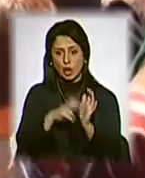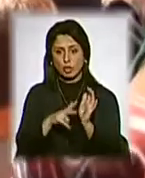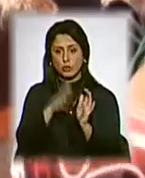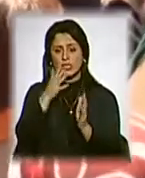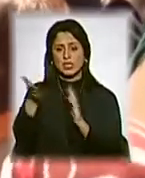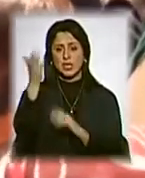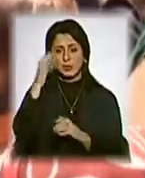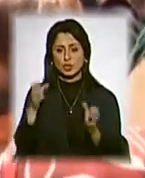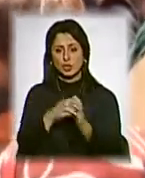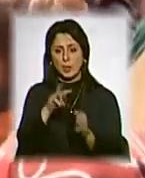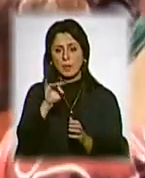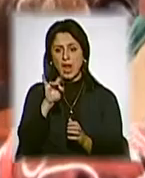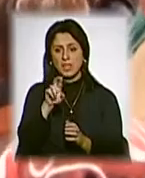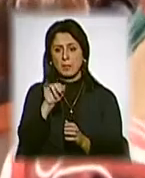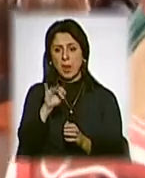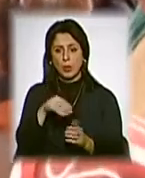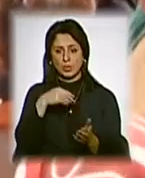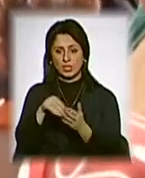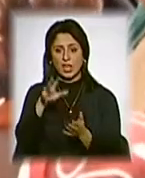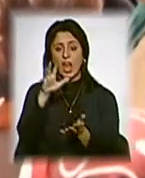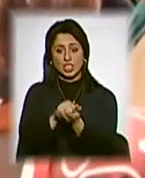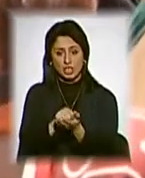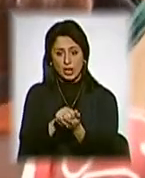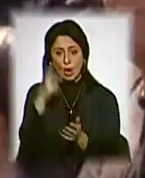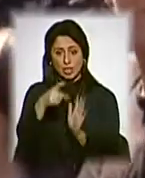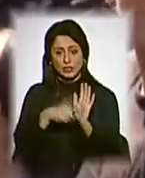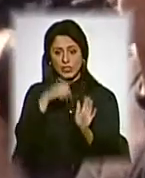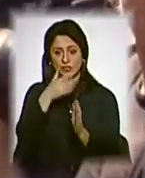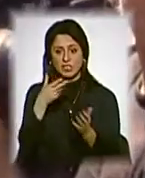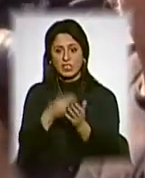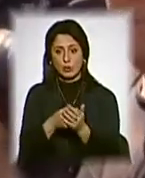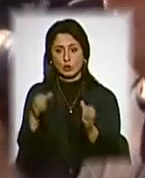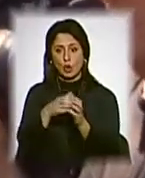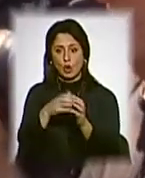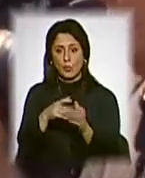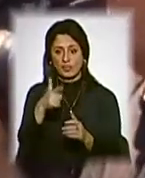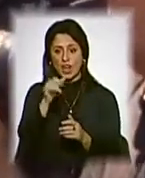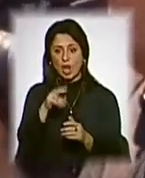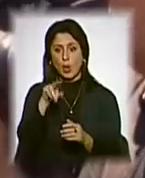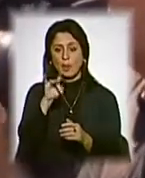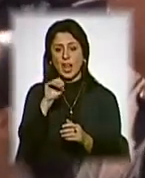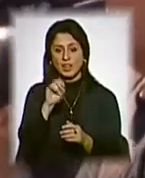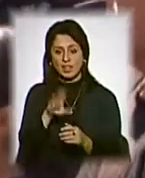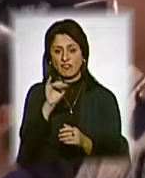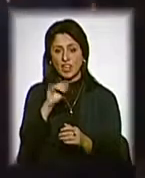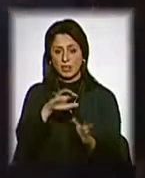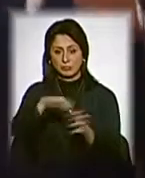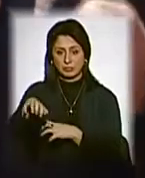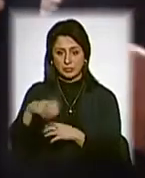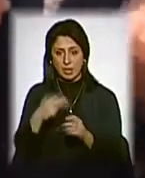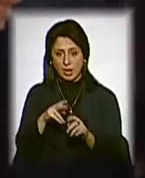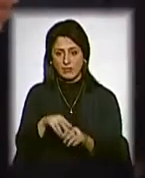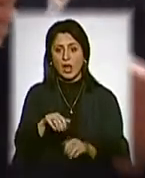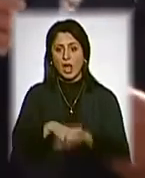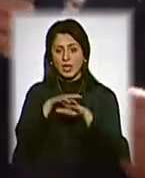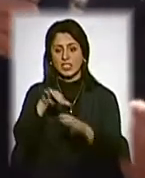90-იან წლებში კომპანია მარტინ ბაუერმა აიღო იჯარით. 2007 წელს კი საკუთრებაში კომპანიებმა გეო-პლანტმა და ვან რიკმა გაიფორმეს.